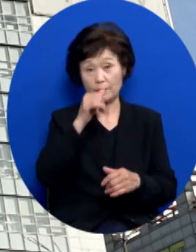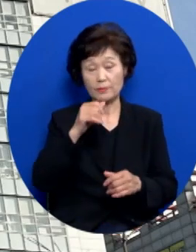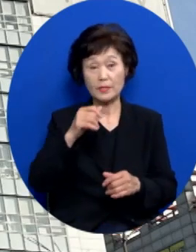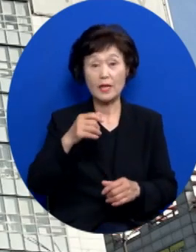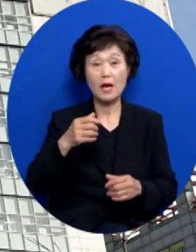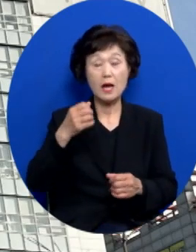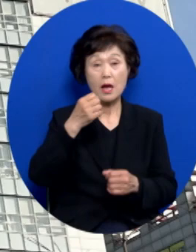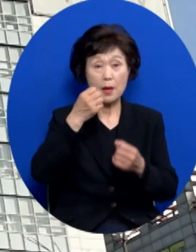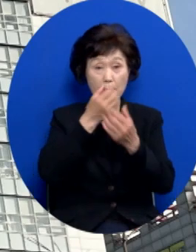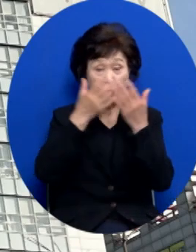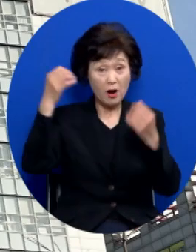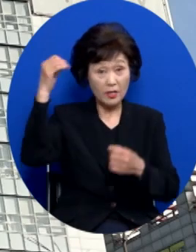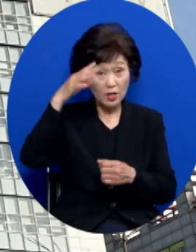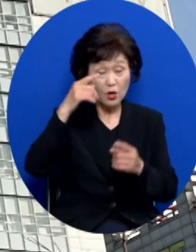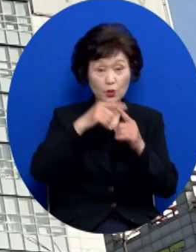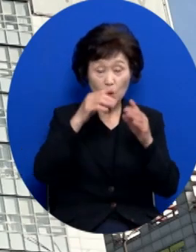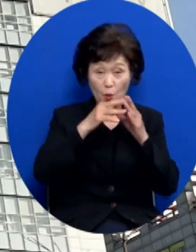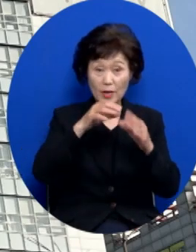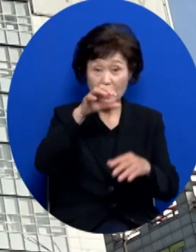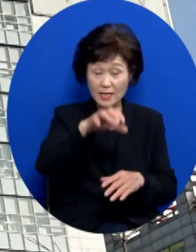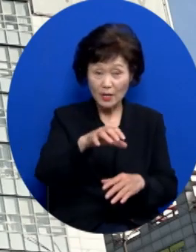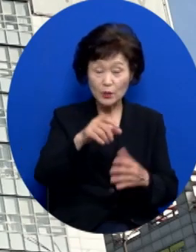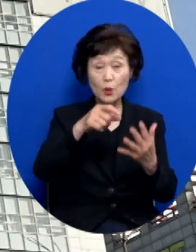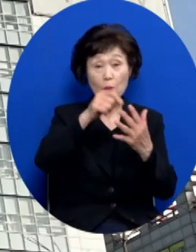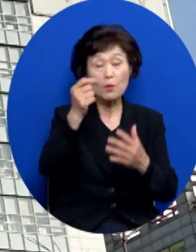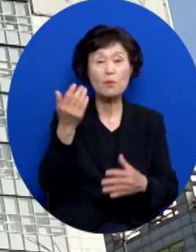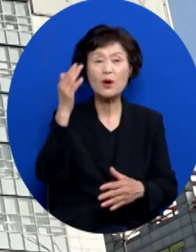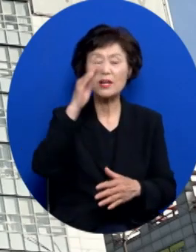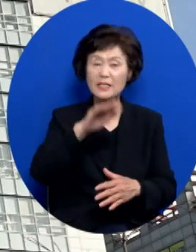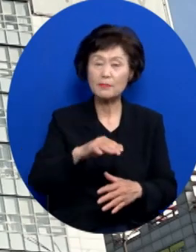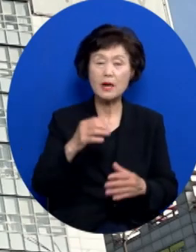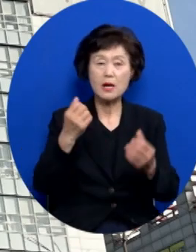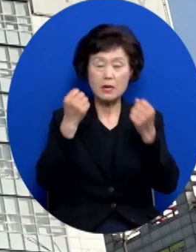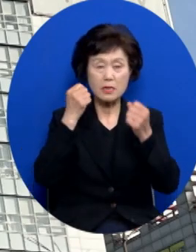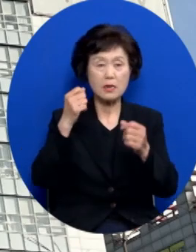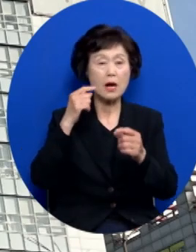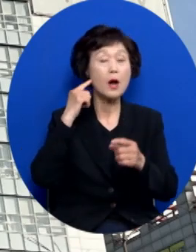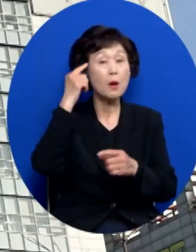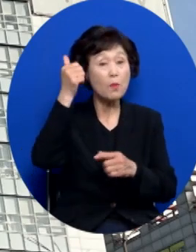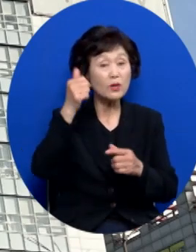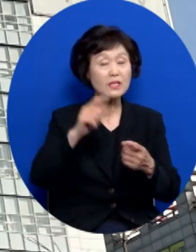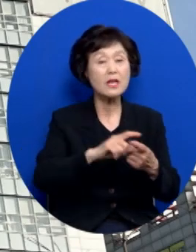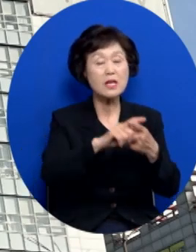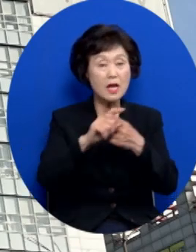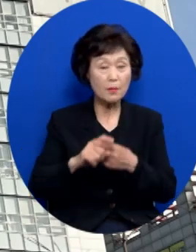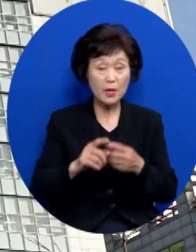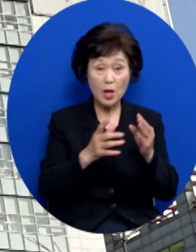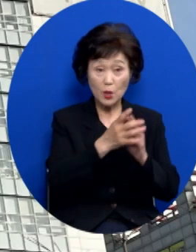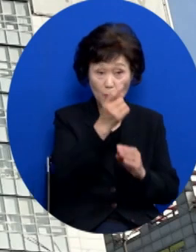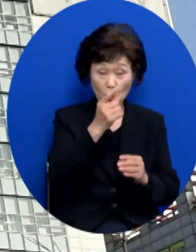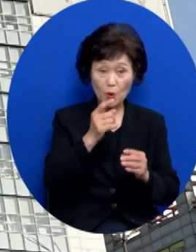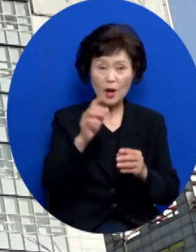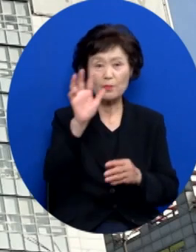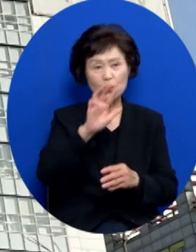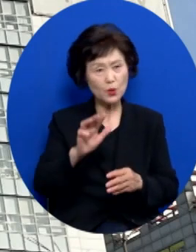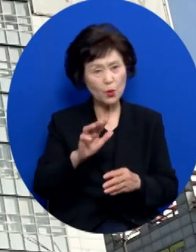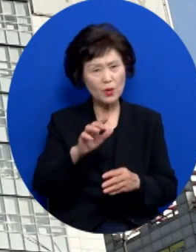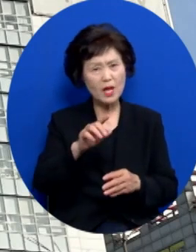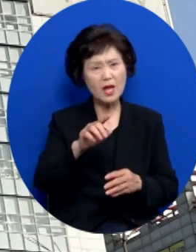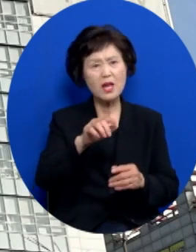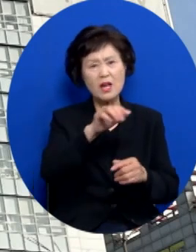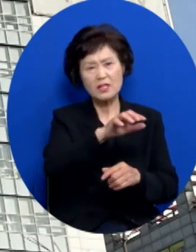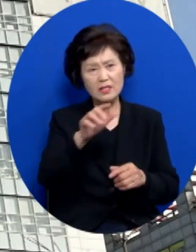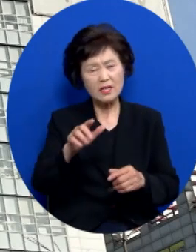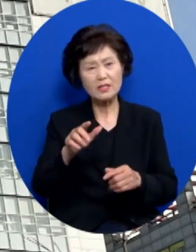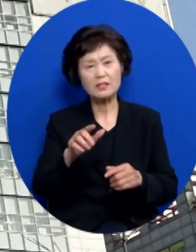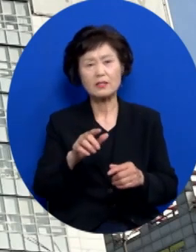총회 장소로 선정했지만 일부 노회와 건강한 목회를 위한 목회자협의회 통합총회 바로 세우기 행동연대 등